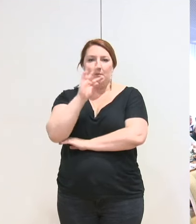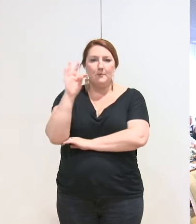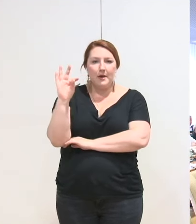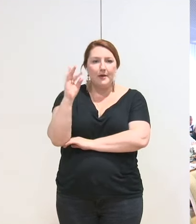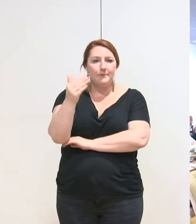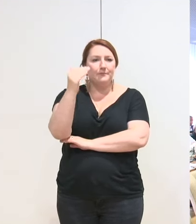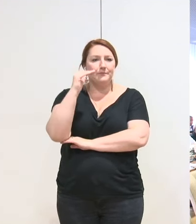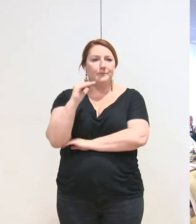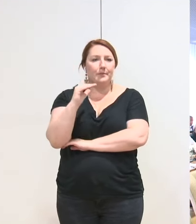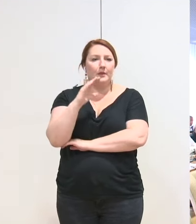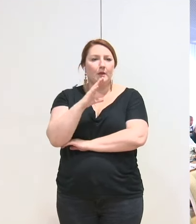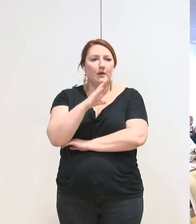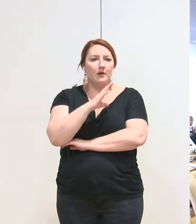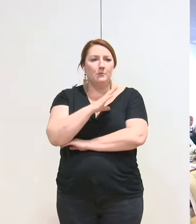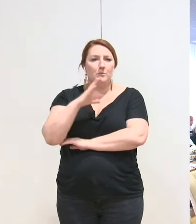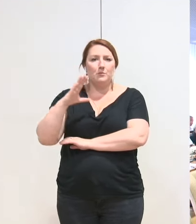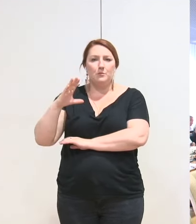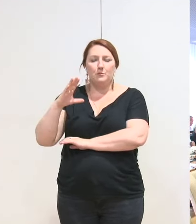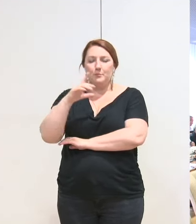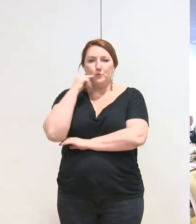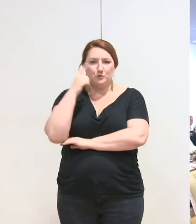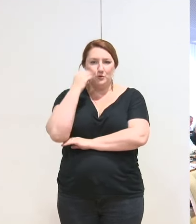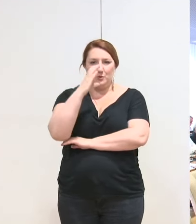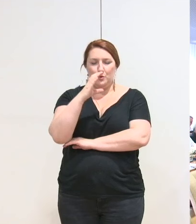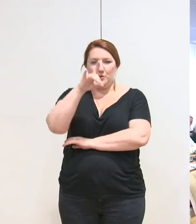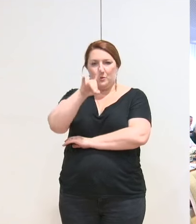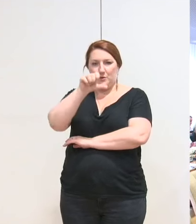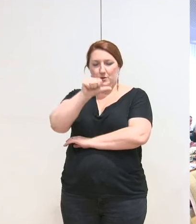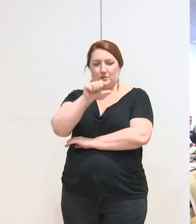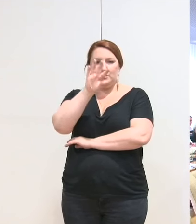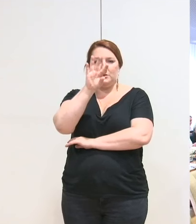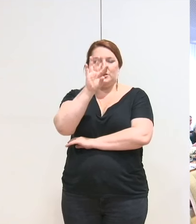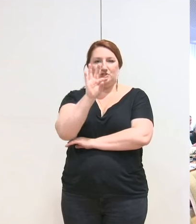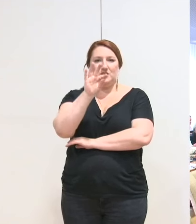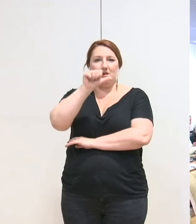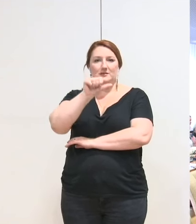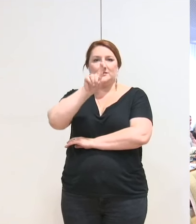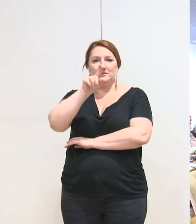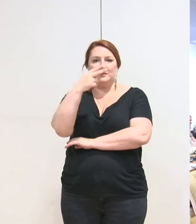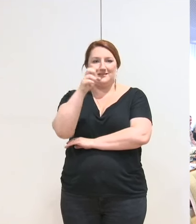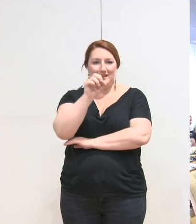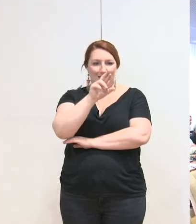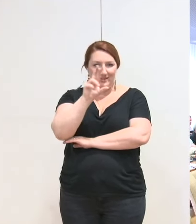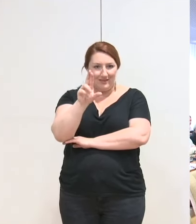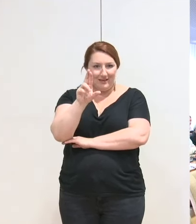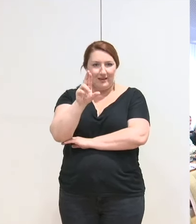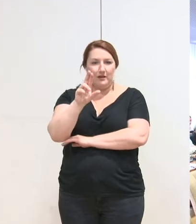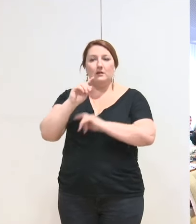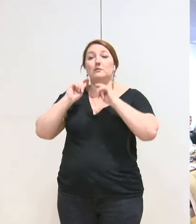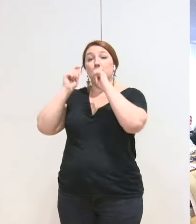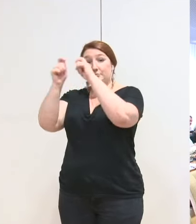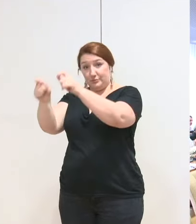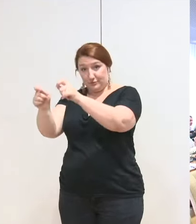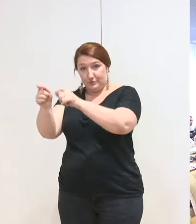madame girud dein donne pouvoir à Monsieur malb jusqu'à son arrivée monsieur Chastanier